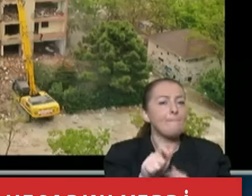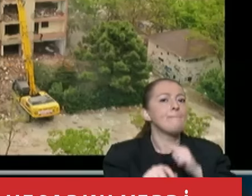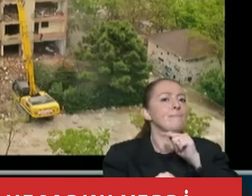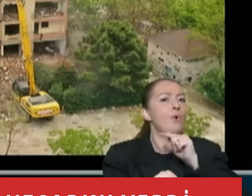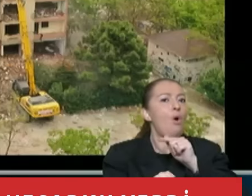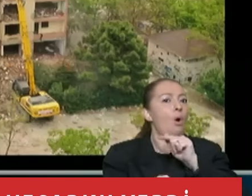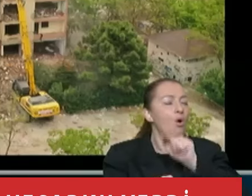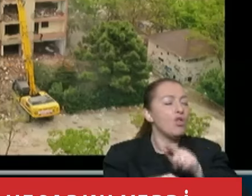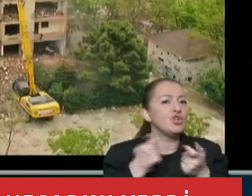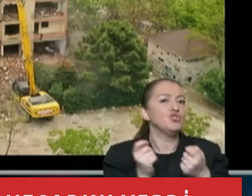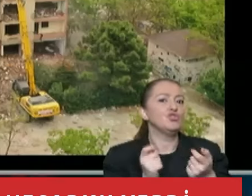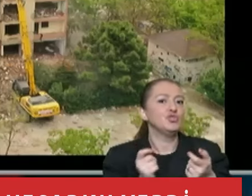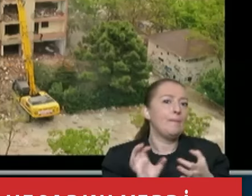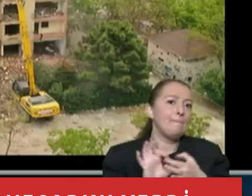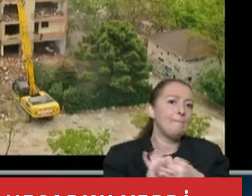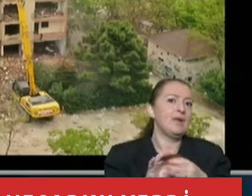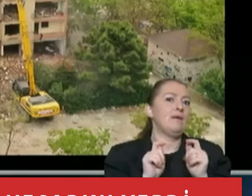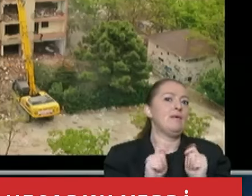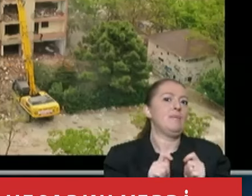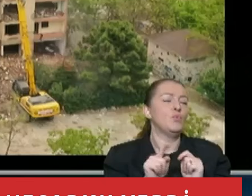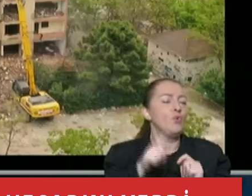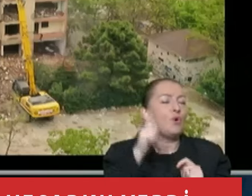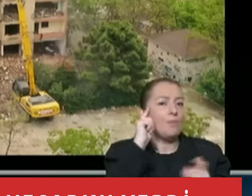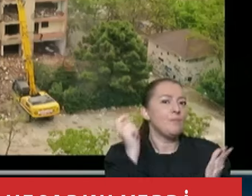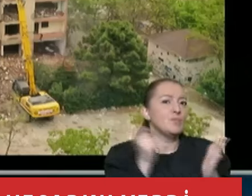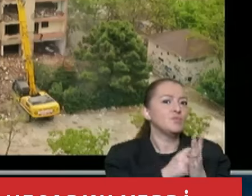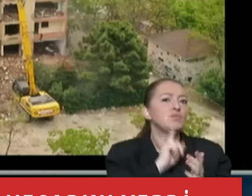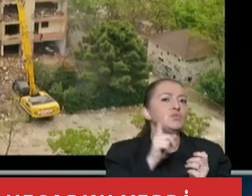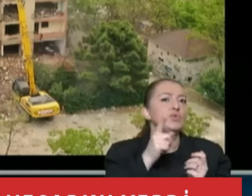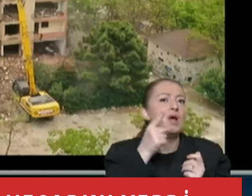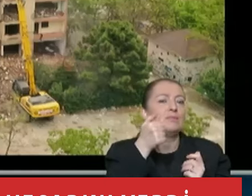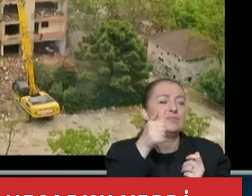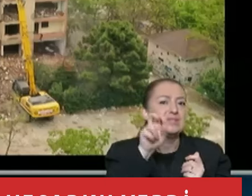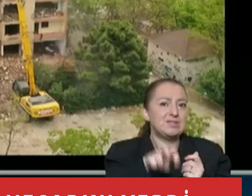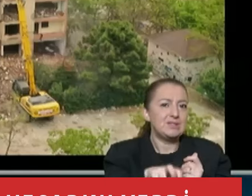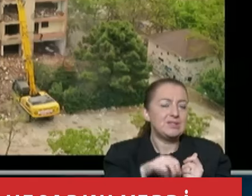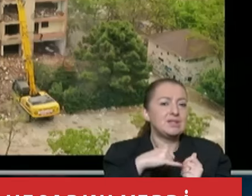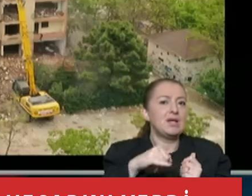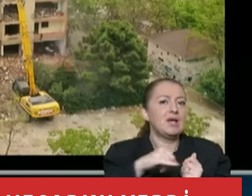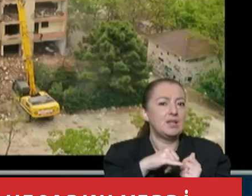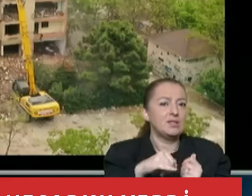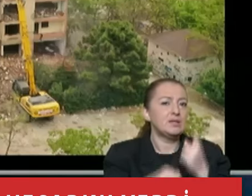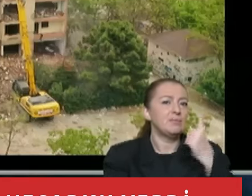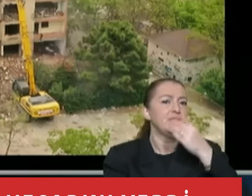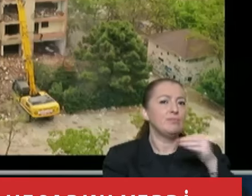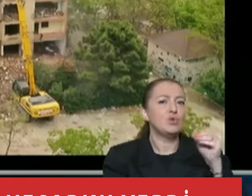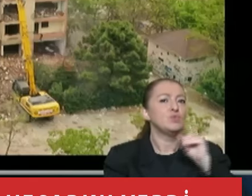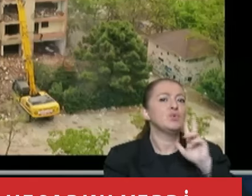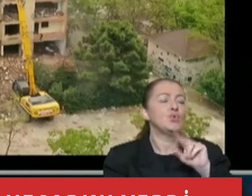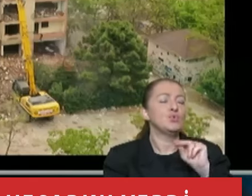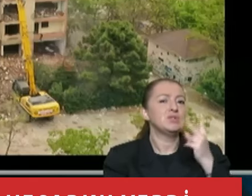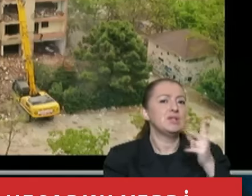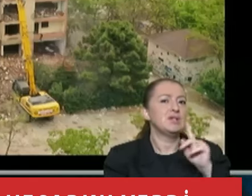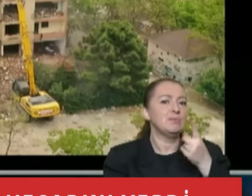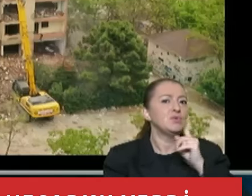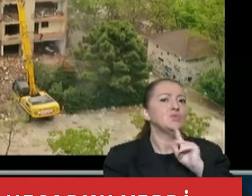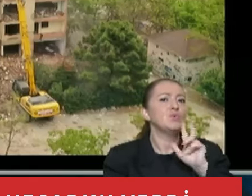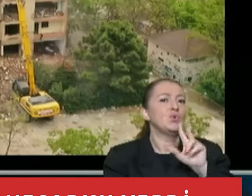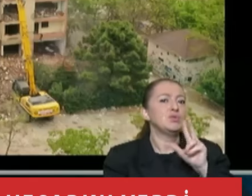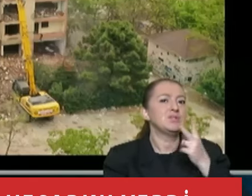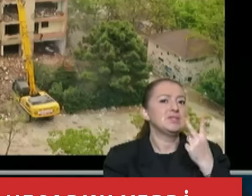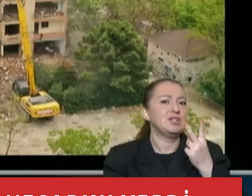işbirliği haline gelmiş durumdayız bu başvuruların % 68'i yaklaşık 1 milyon 13212